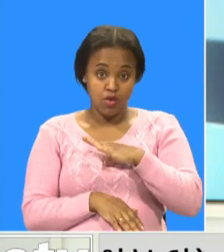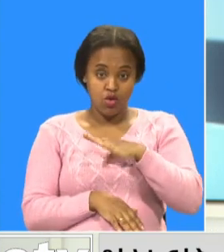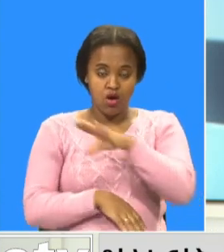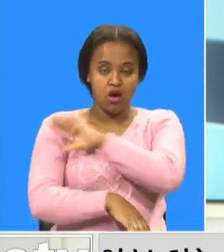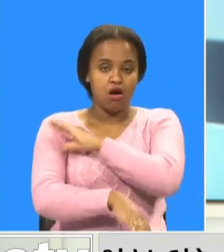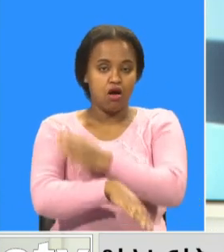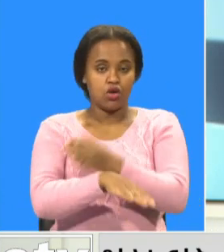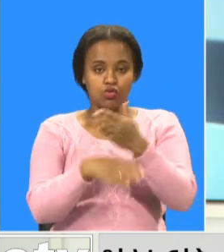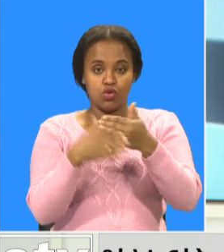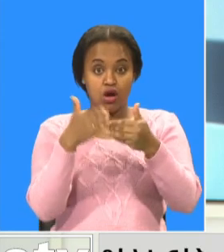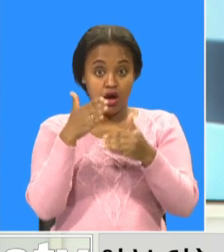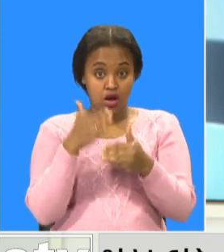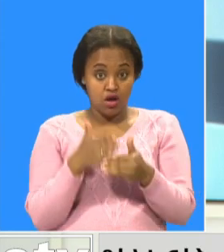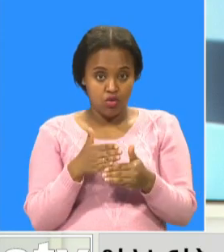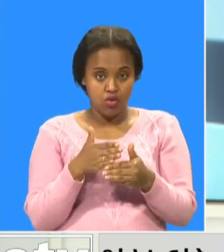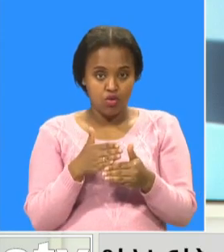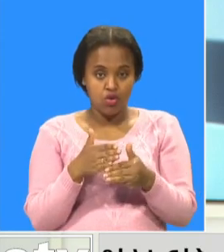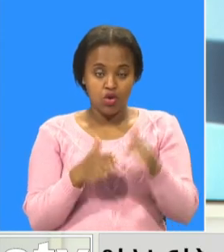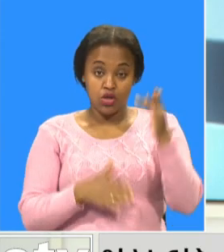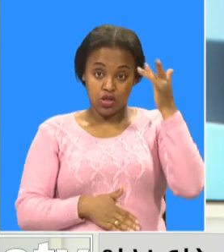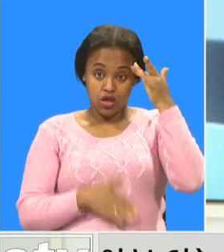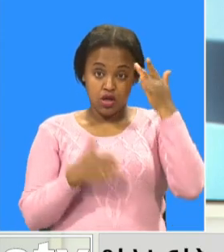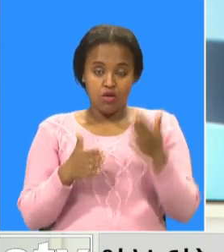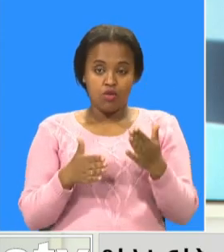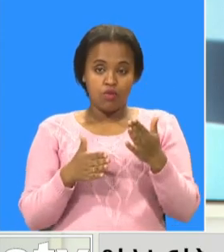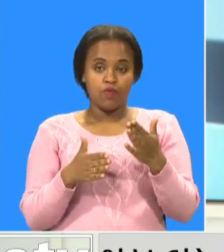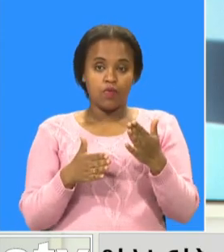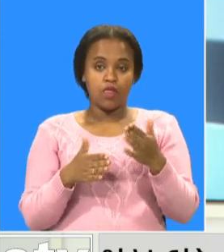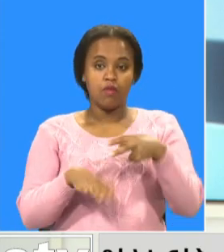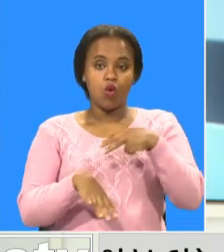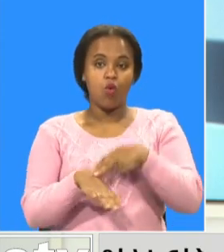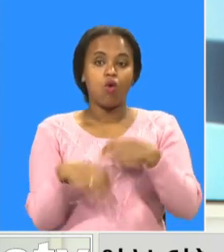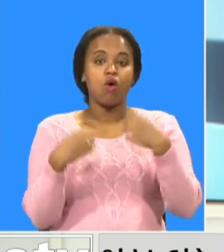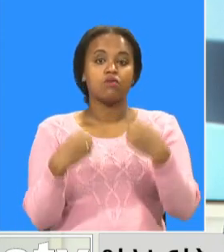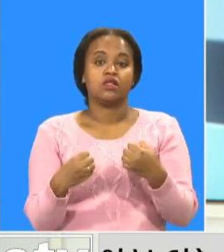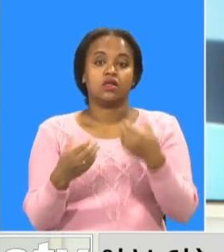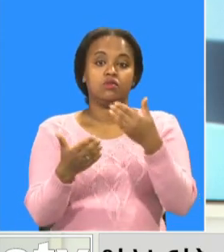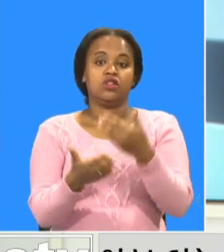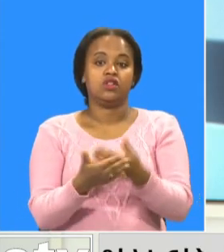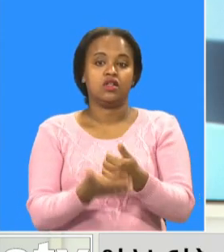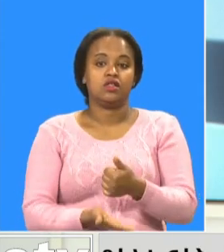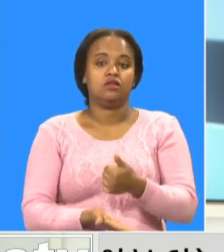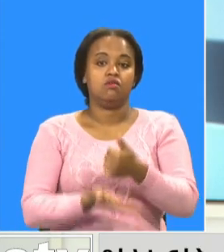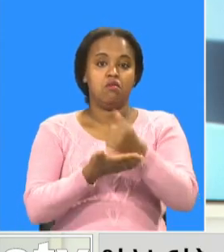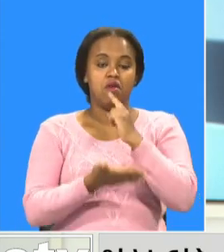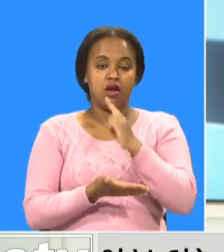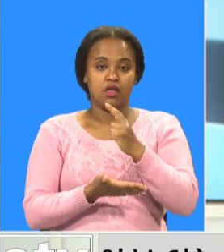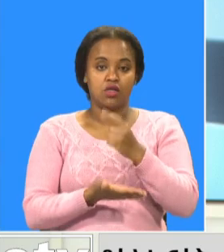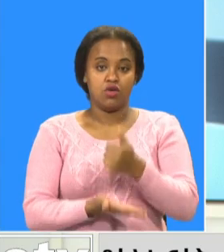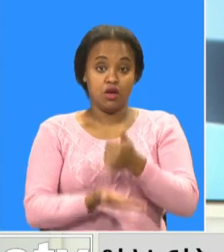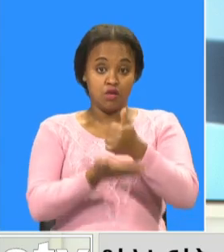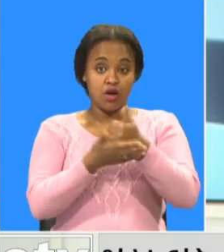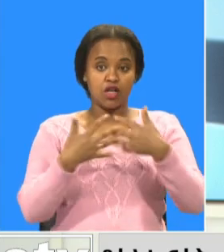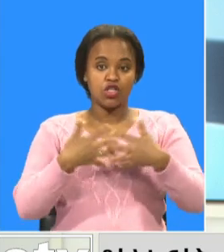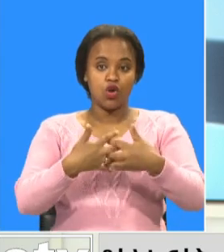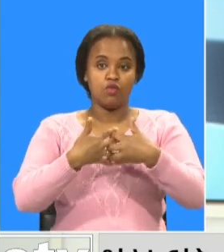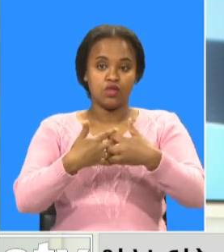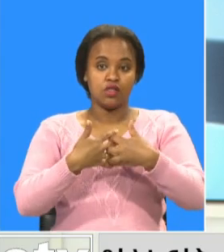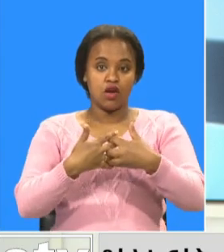አዳብሮ በሽተኛው ኢሚዩኒቲውን አዳብሮ መቋቋም እስከሚችል ድረስ ማገዝ ነው እና ከማገጃ መሳሪያዎች